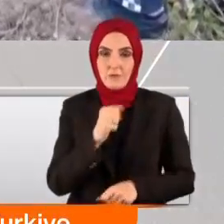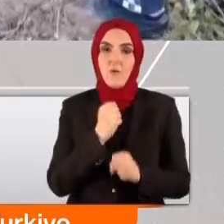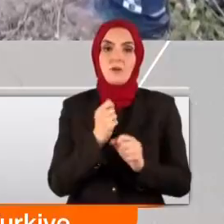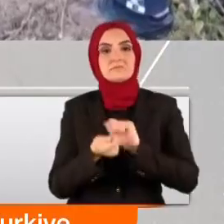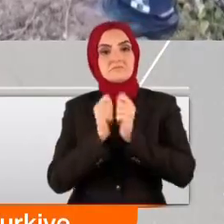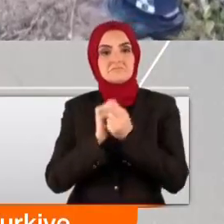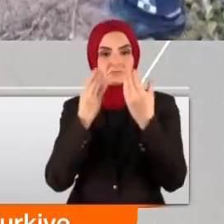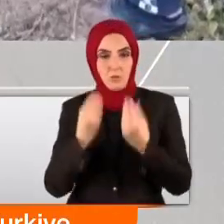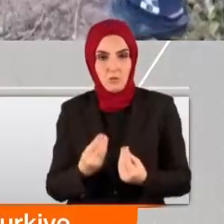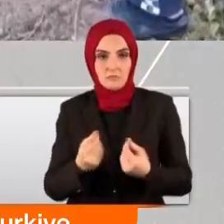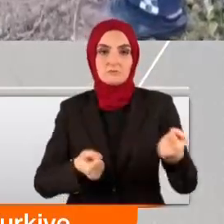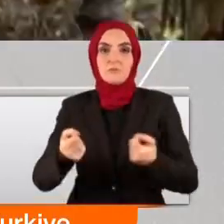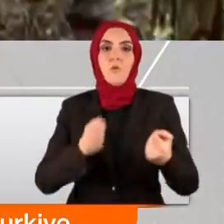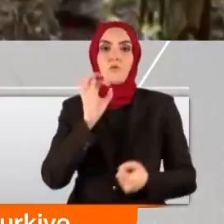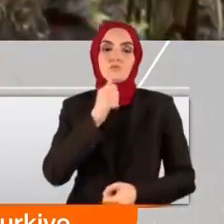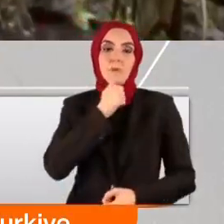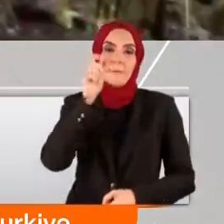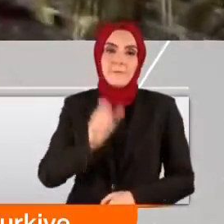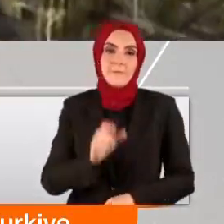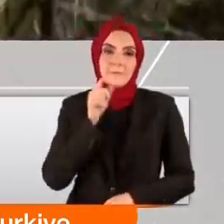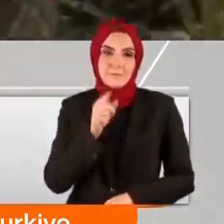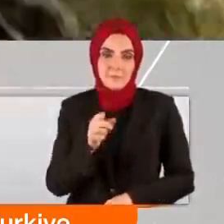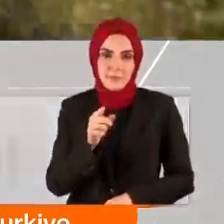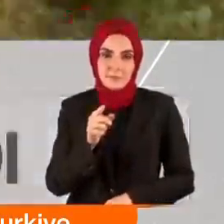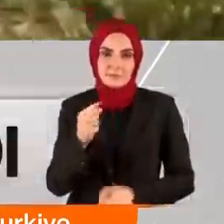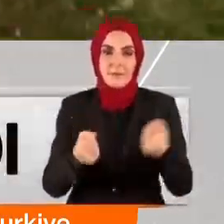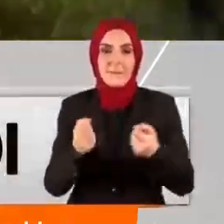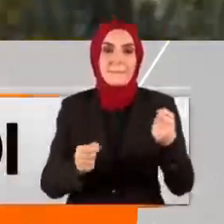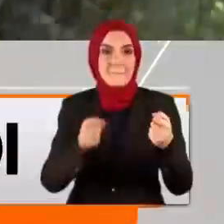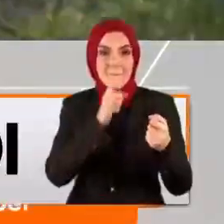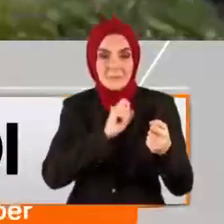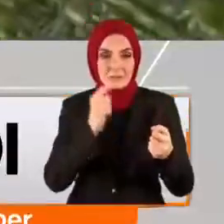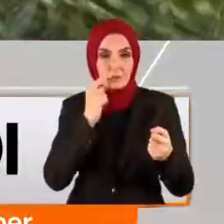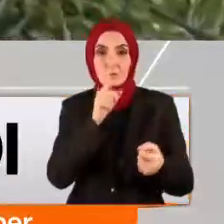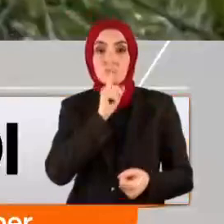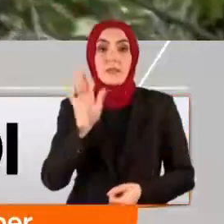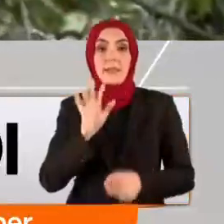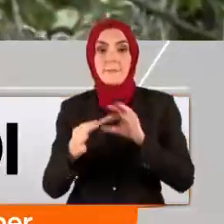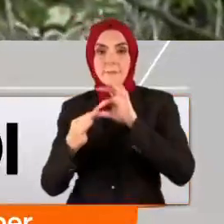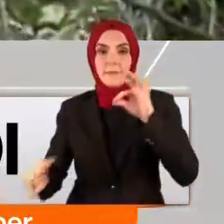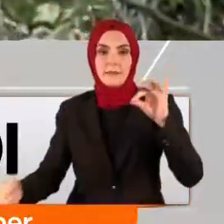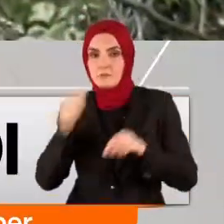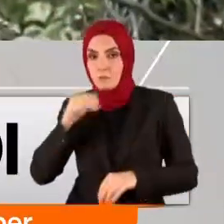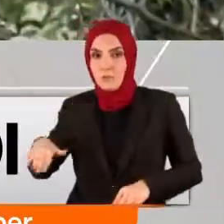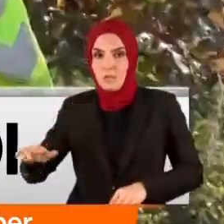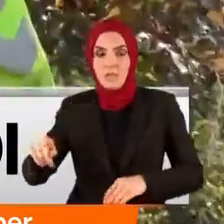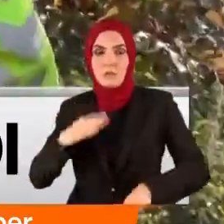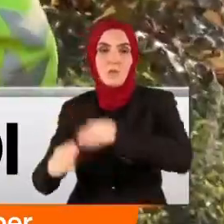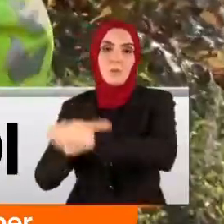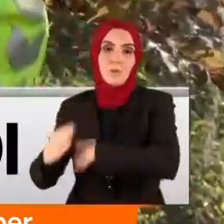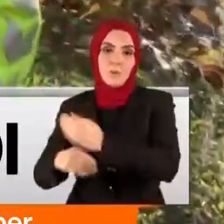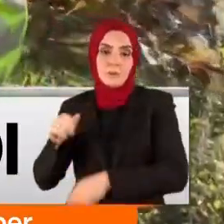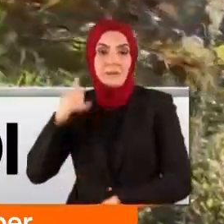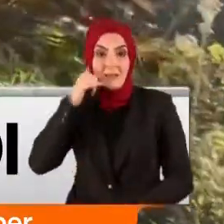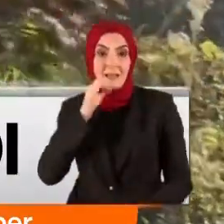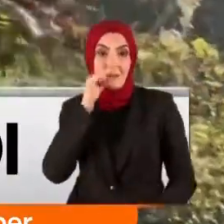Otobüs Samsun Kavak'tan geçerken kontrolden çıktı, 150 metreden dere yatağına yuvarlandı. İhbar herkese alarma geçirdi. Allah'tan arkadan